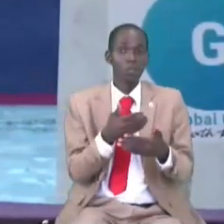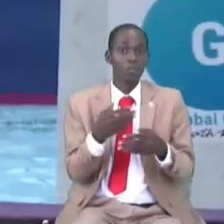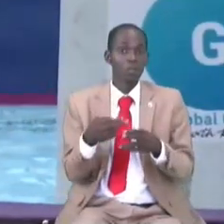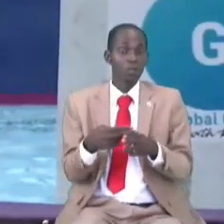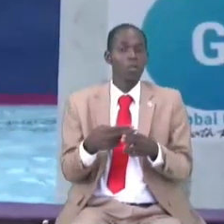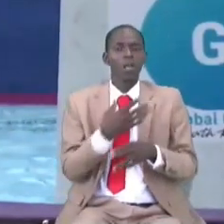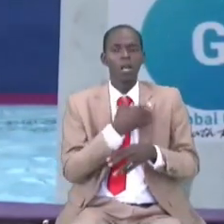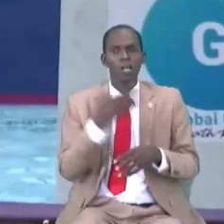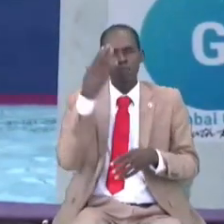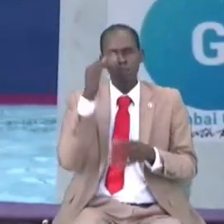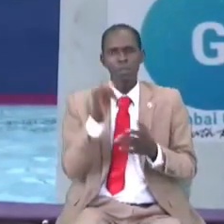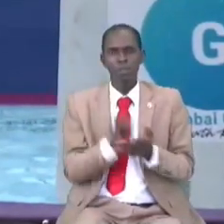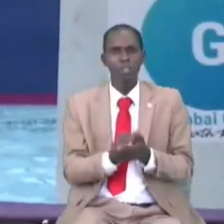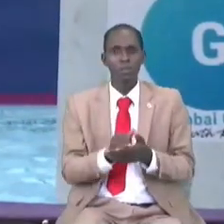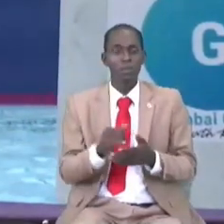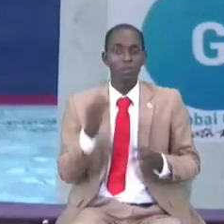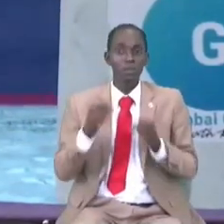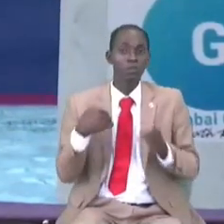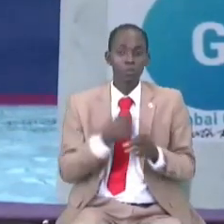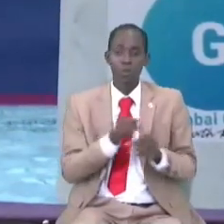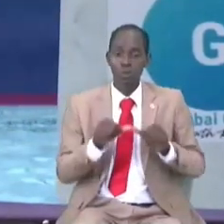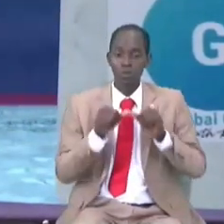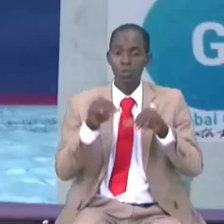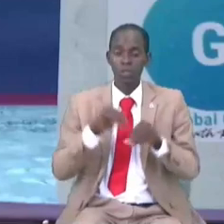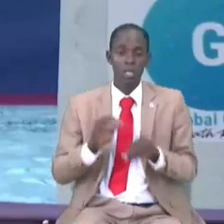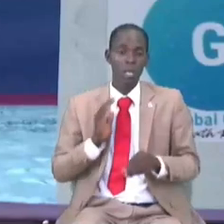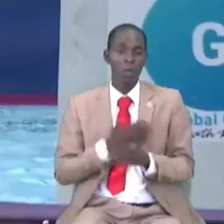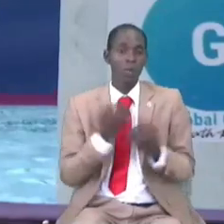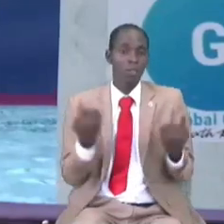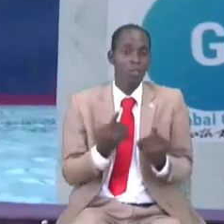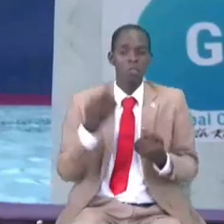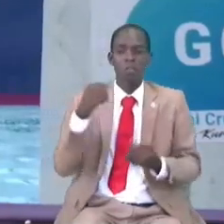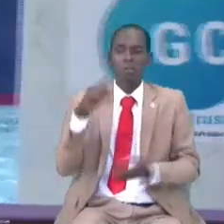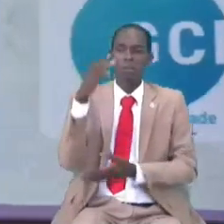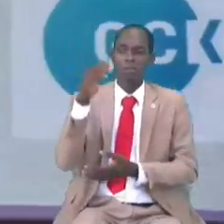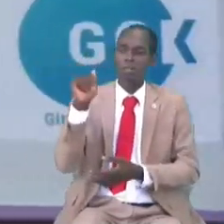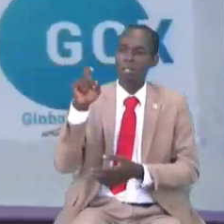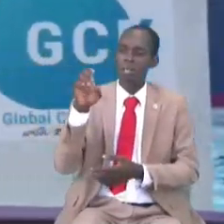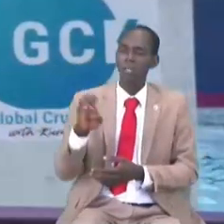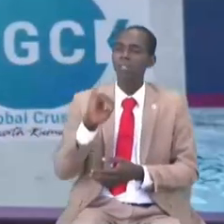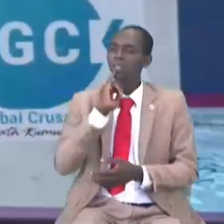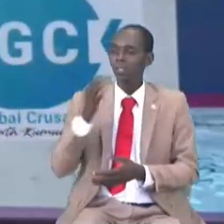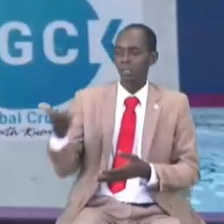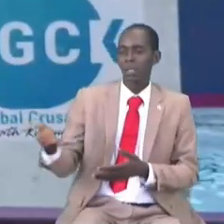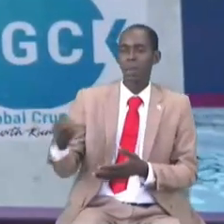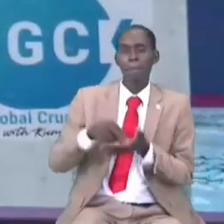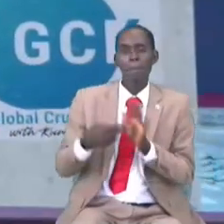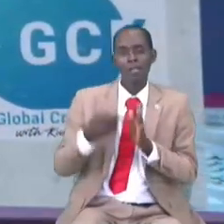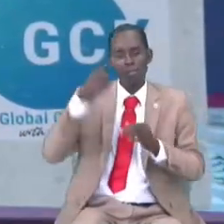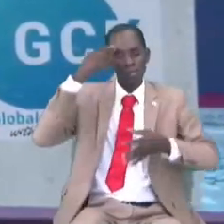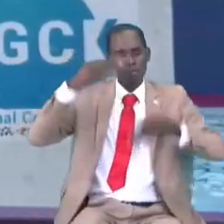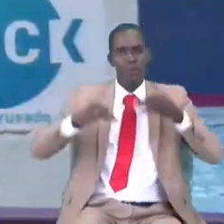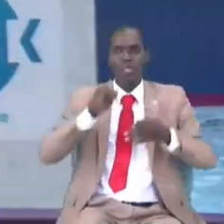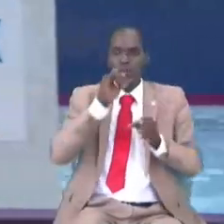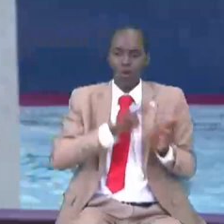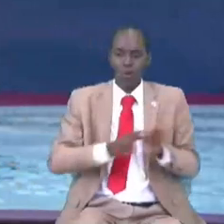est déjà mise là-bas, le jugement est déjà prononcé, la sentence est déjà donnée. Il dit,